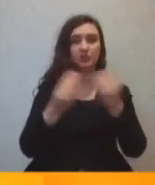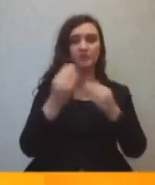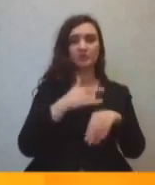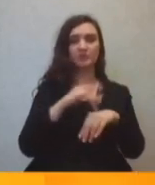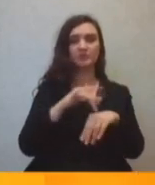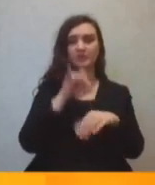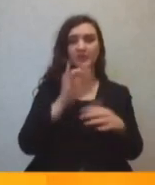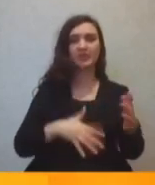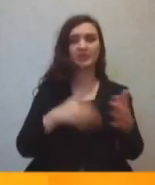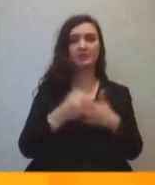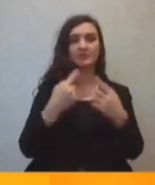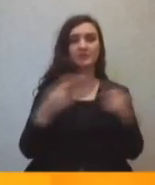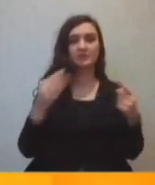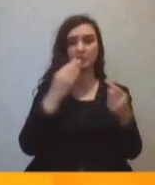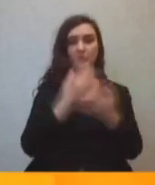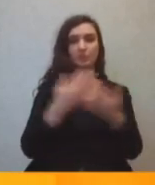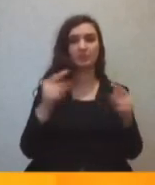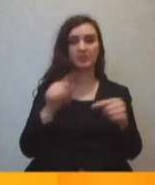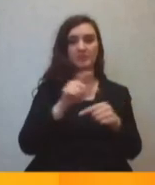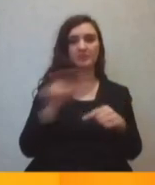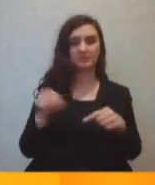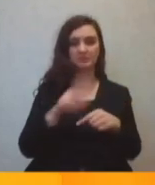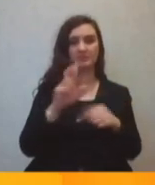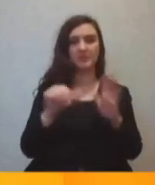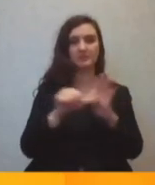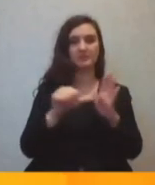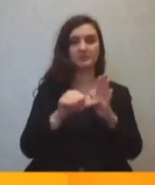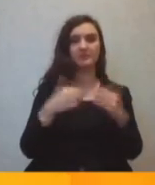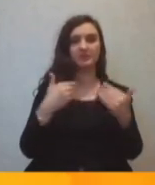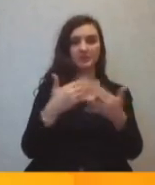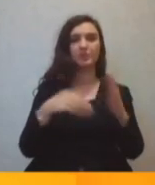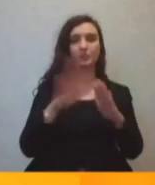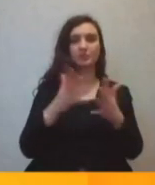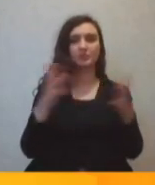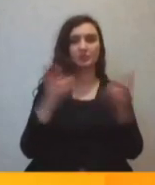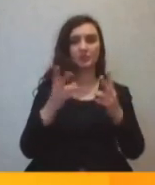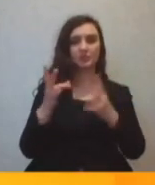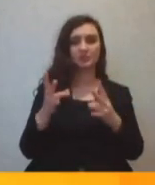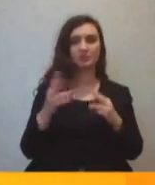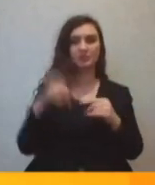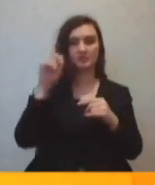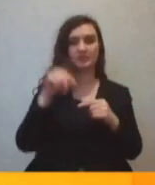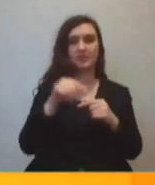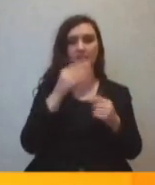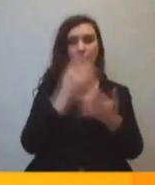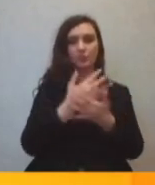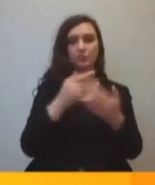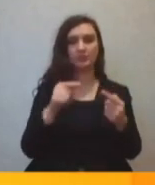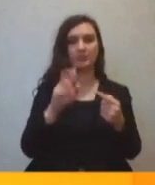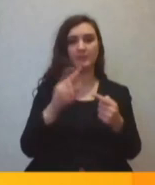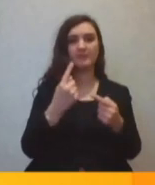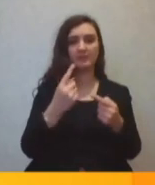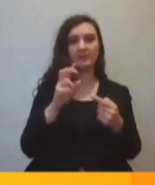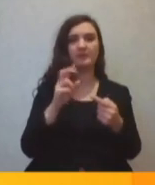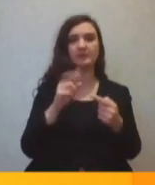ვერ ნაკრდება სხვა პროდუქტებით, მაშინ ამ ადამიანებს B6 ვიტამინი უფრო მეტი ჭირდება და ჩვენ უკვე ვიცით ამ პროდუქტების წყარო B1